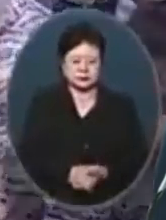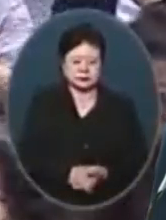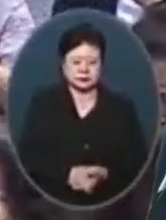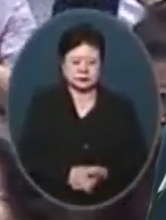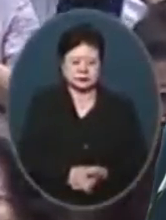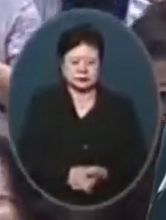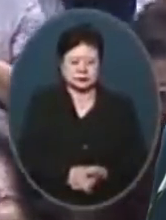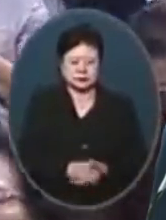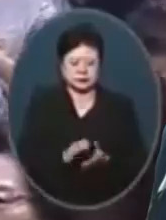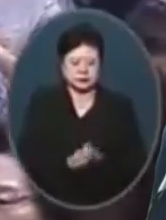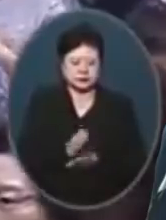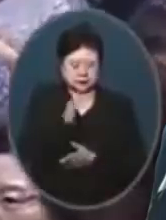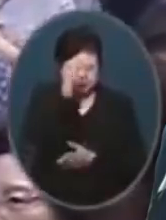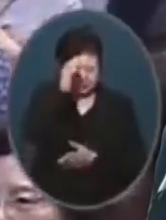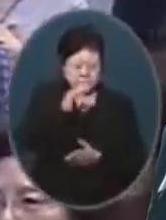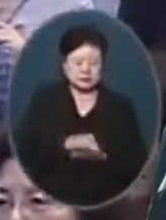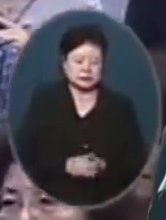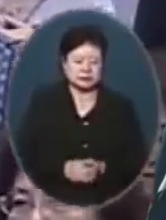할렐루야.